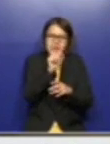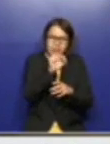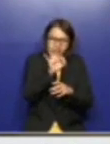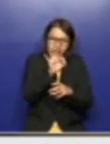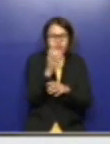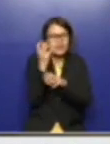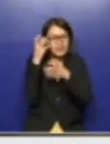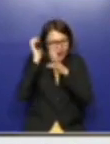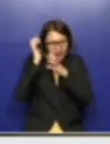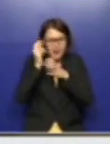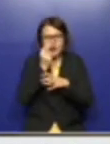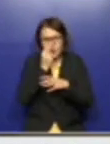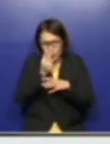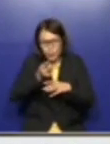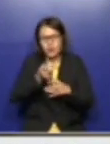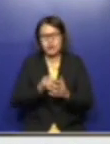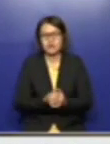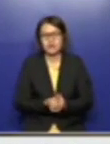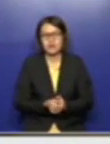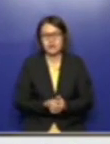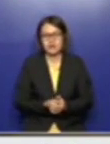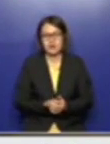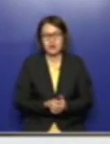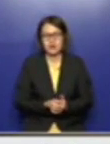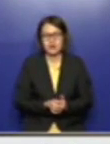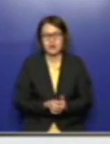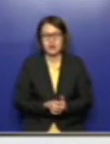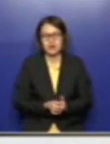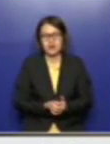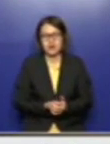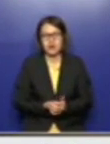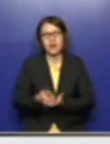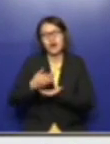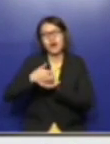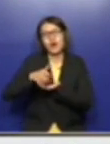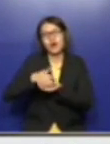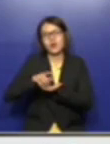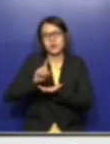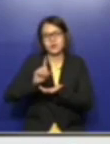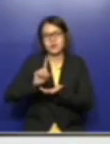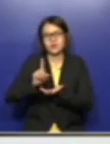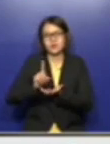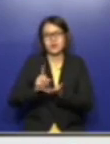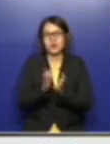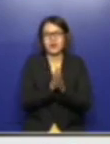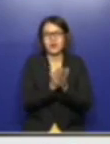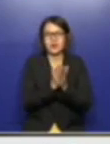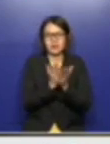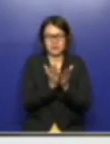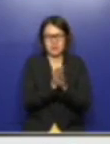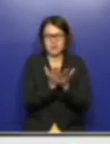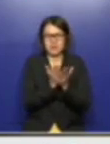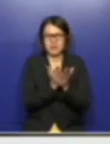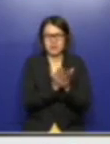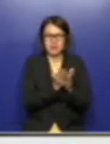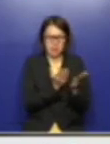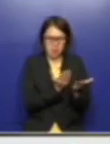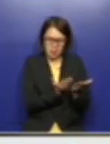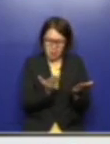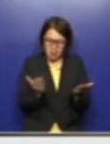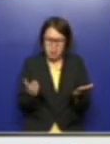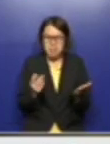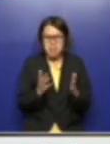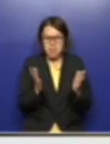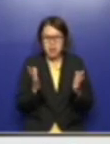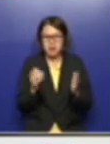างละเพราะฉะนั้นเนี่ยผมจึงอยากจะอภิปรายเป็นข้อทักท้วงให้ท่านนะครับท่านทำเล่มมาเนี่ยเยอะแยะมากมายหลากหลายผมได้เรียงทีประเด็